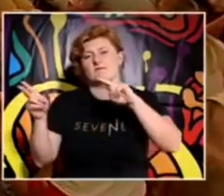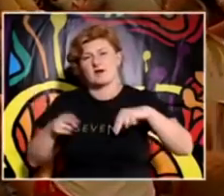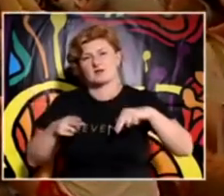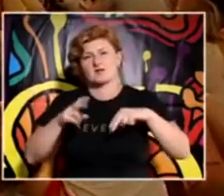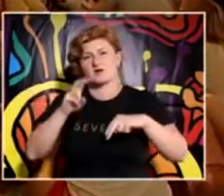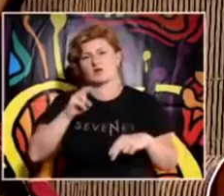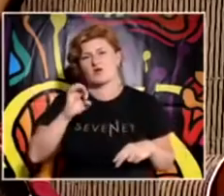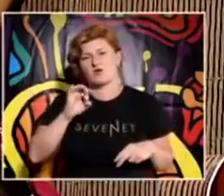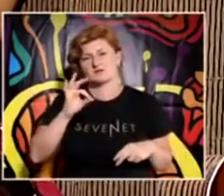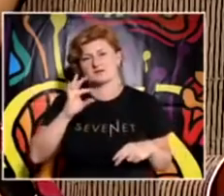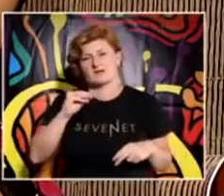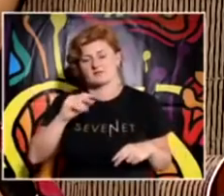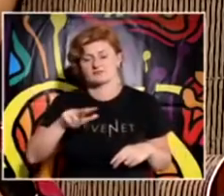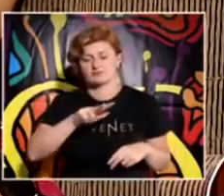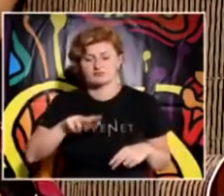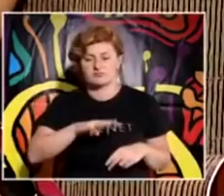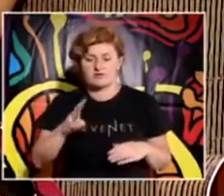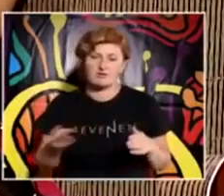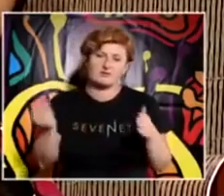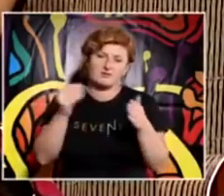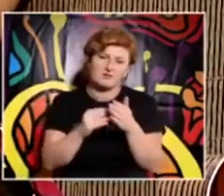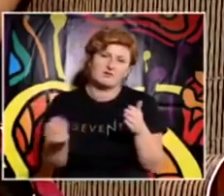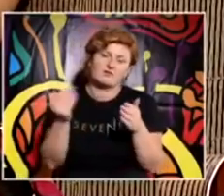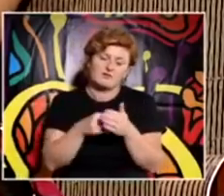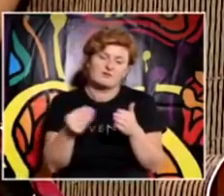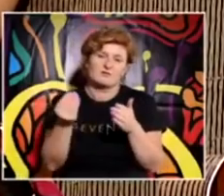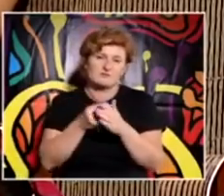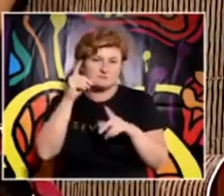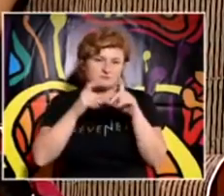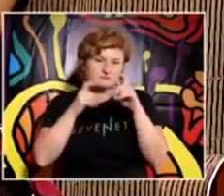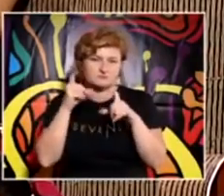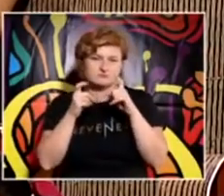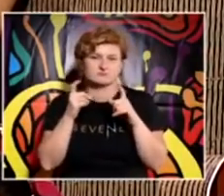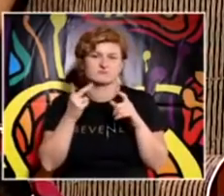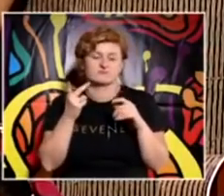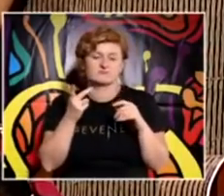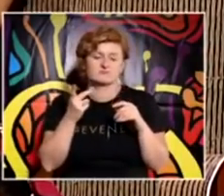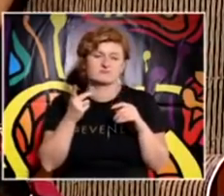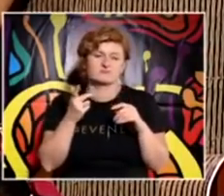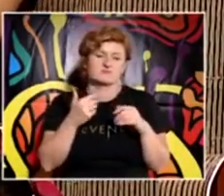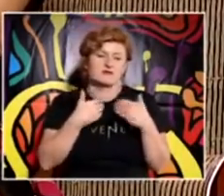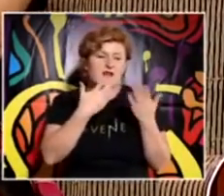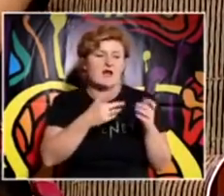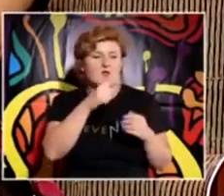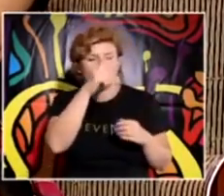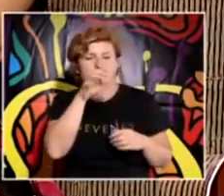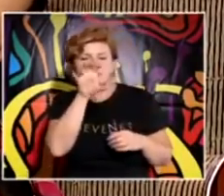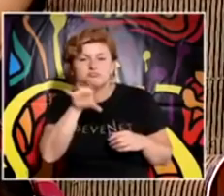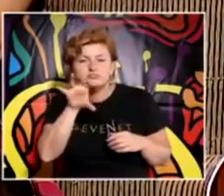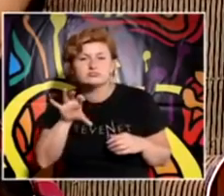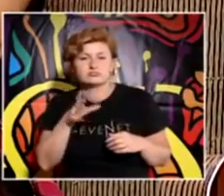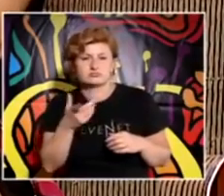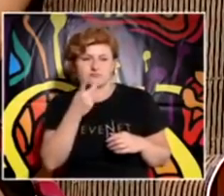przez 3-4 godziny dodawaliśmy Insta Stories, żeby nasi obserwujący mogli oglądać. Także dla nas po części to była też